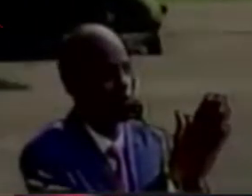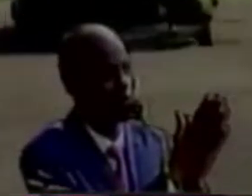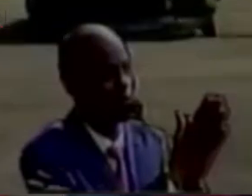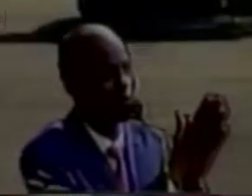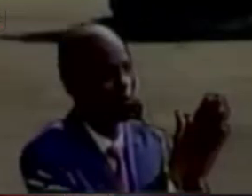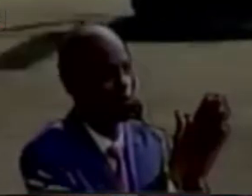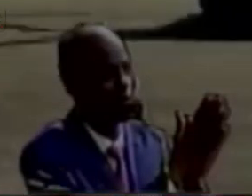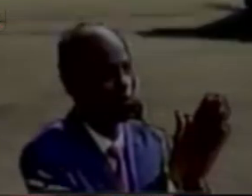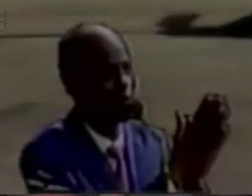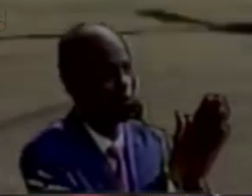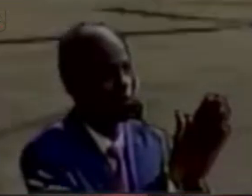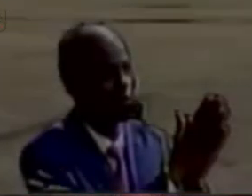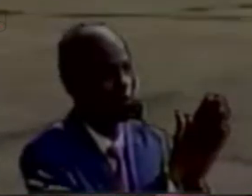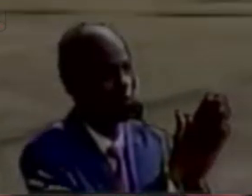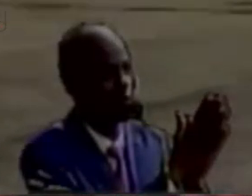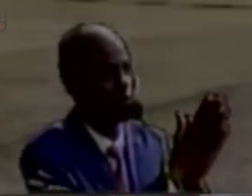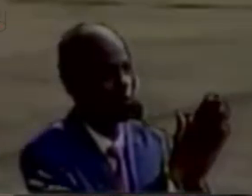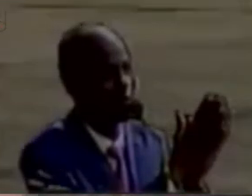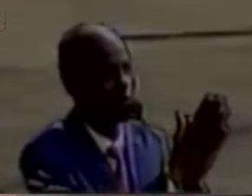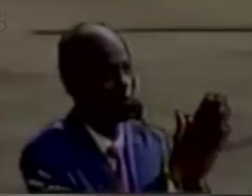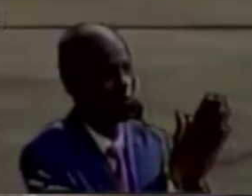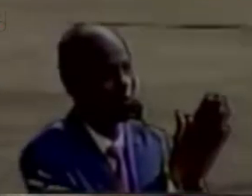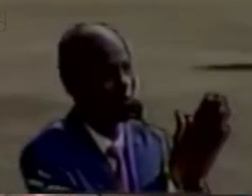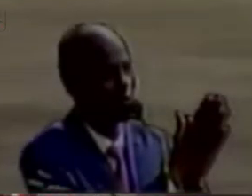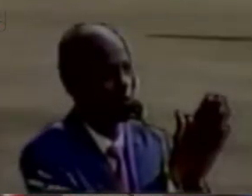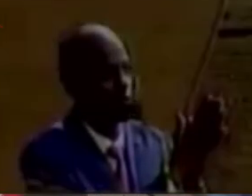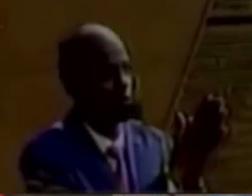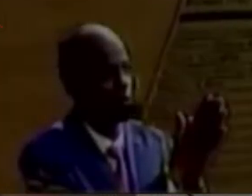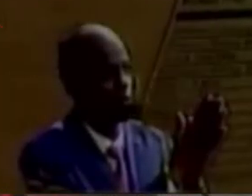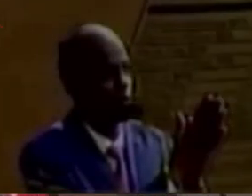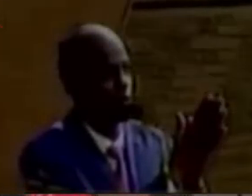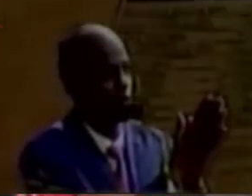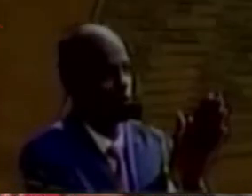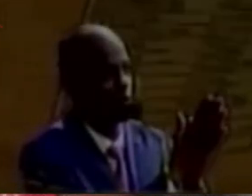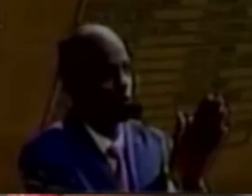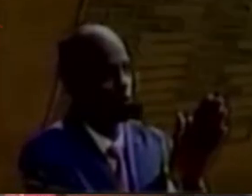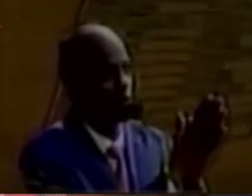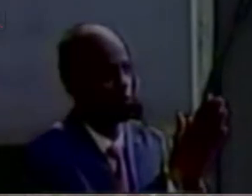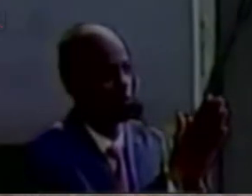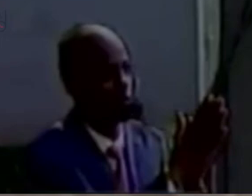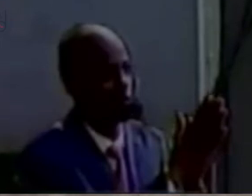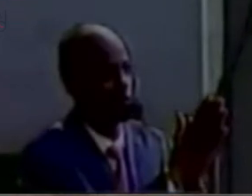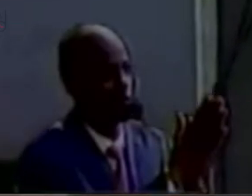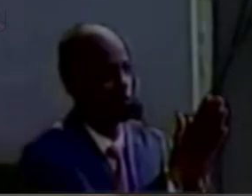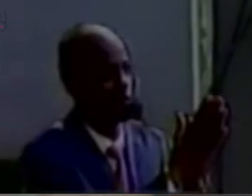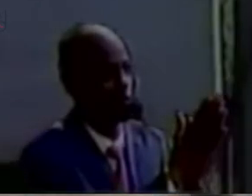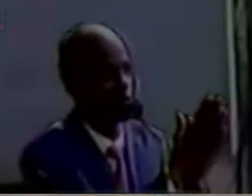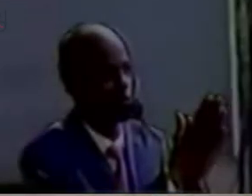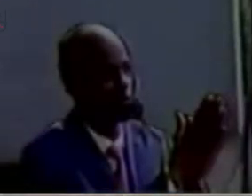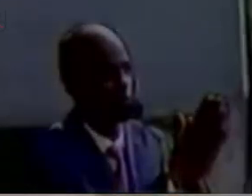équipe notification Mombad Media nan la. Bien, nous va pas perdre du temps. N'a pas commencé. Cool, yeah.